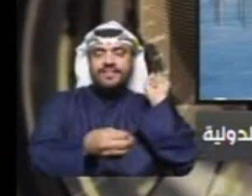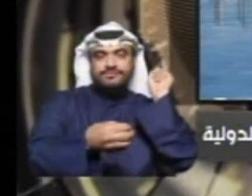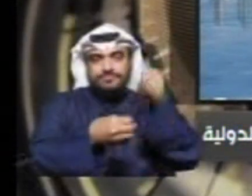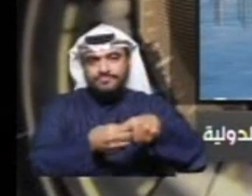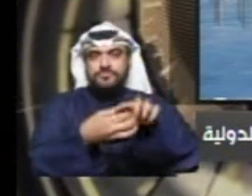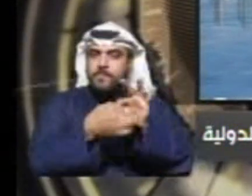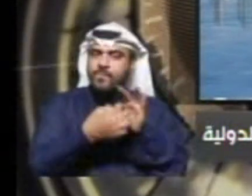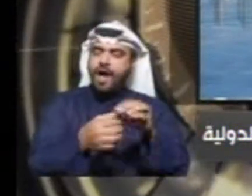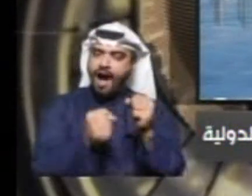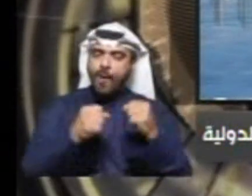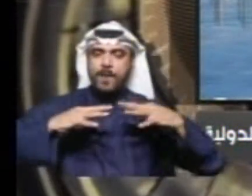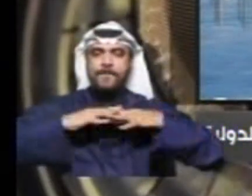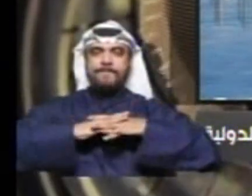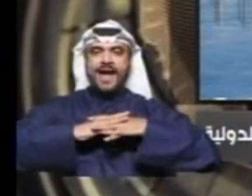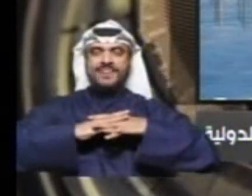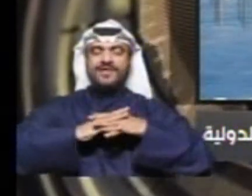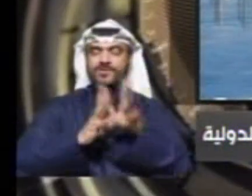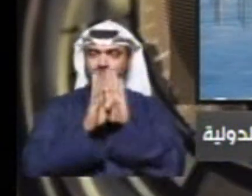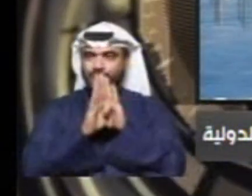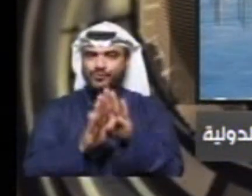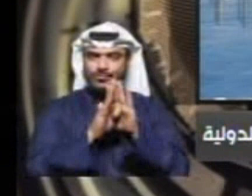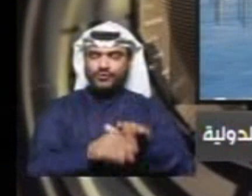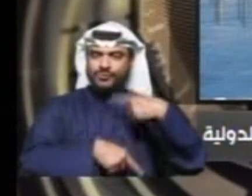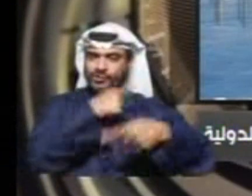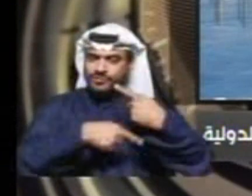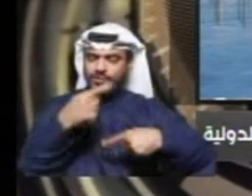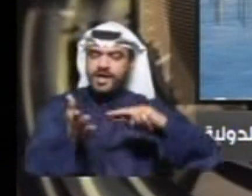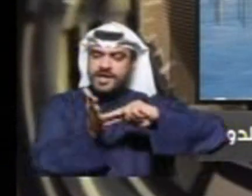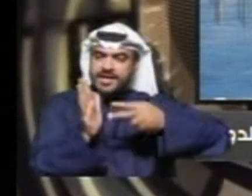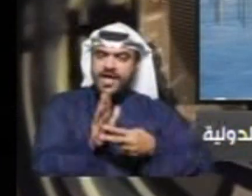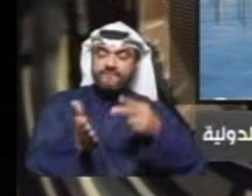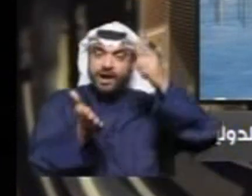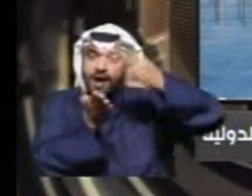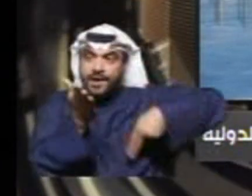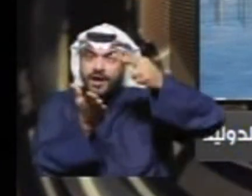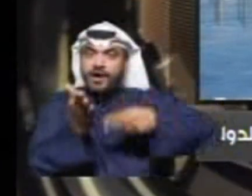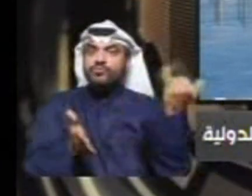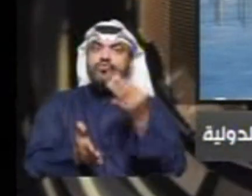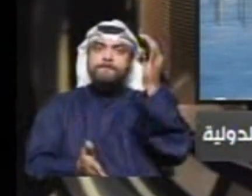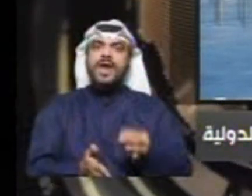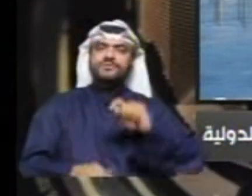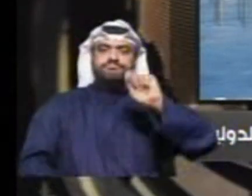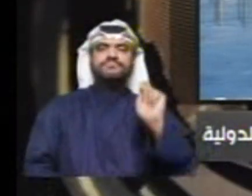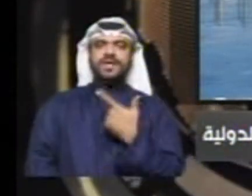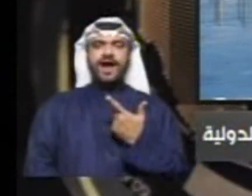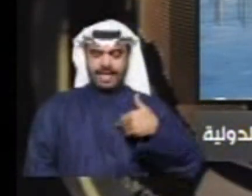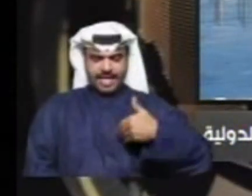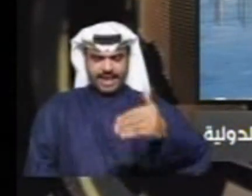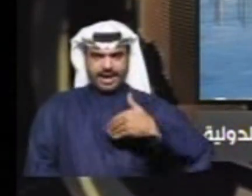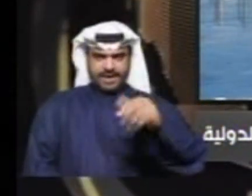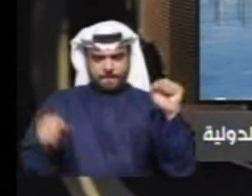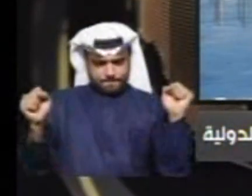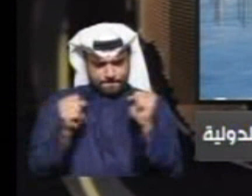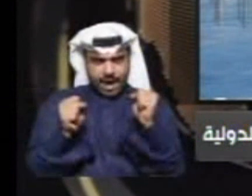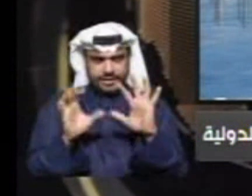في دفع مجلس الامن لاتخاذ اجراءات وقرارات تسهم في تسهيل وصول